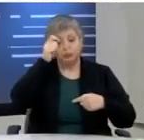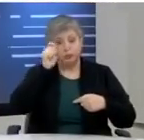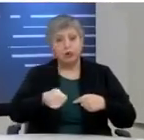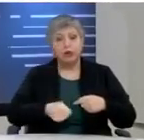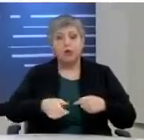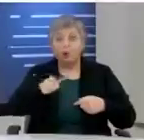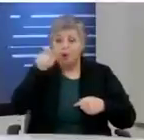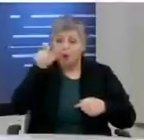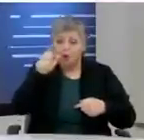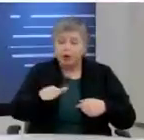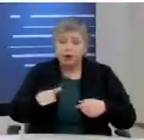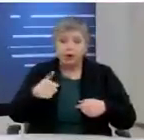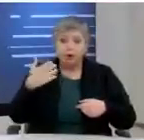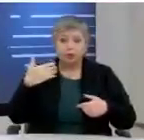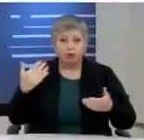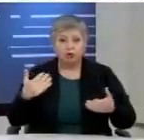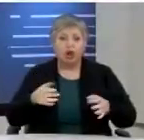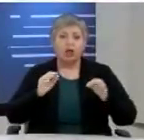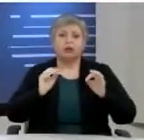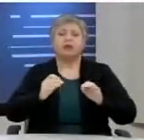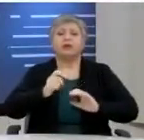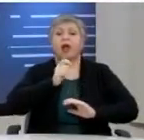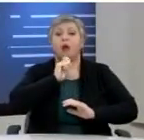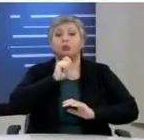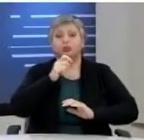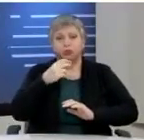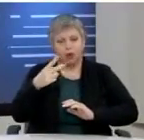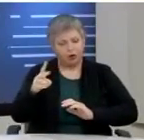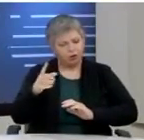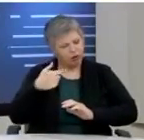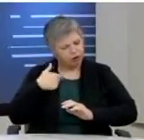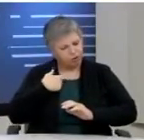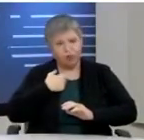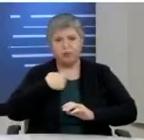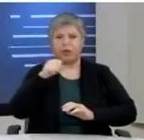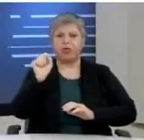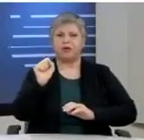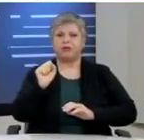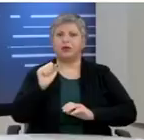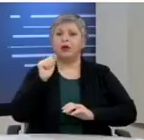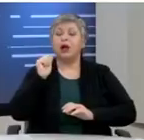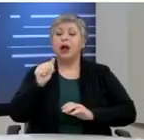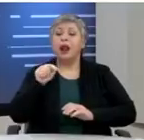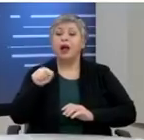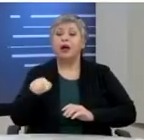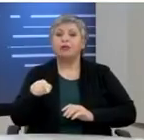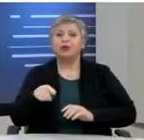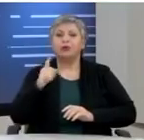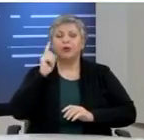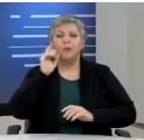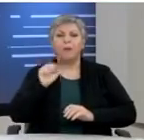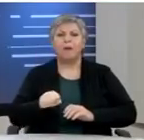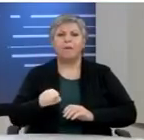Και βεβαίως παρά τις τεράστιες διαφορές με την πολιτική που υλοποίησε. Όμως είχε σωστή εκτίμηση τη στιγμή